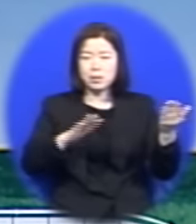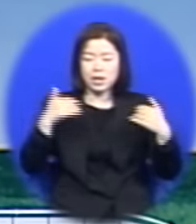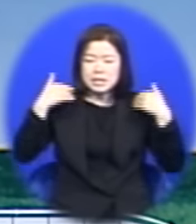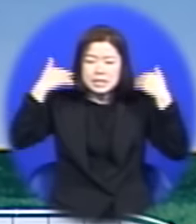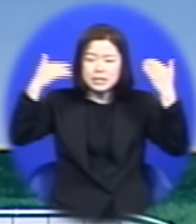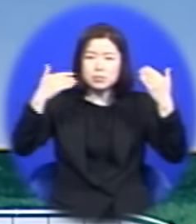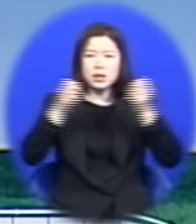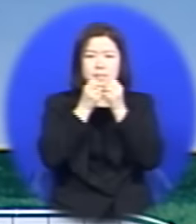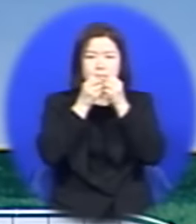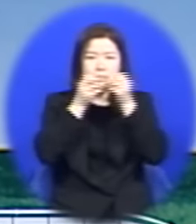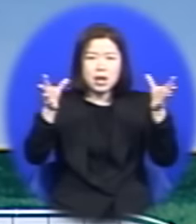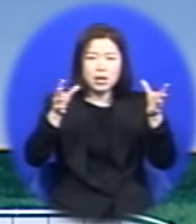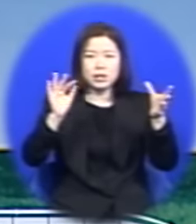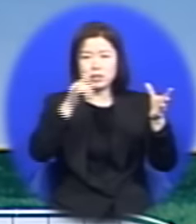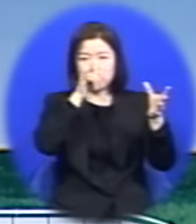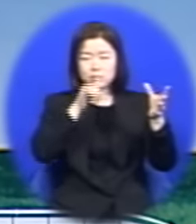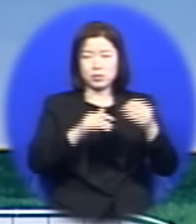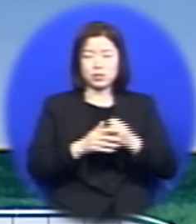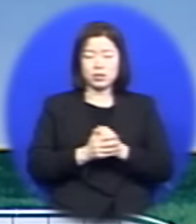나옵니다.